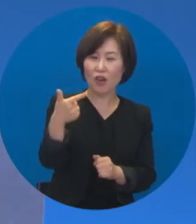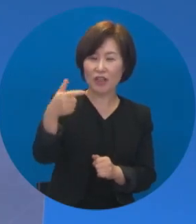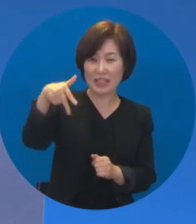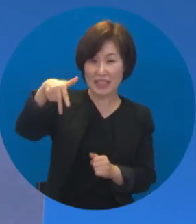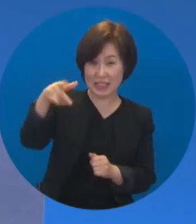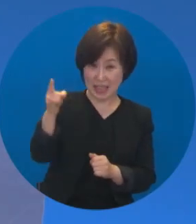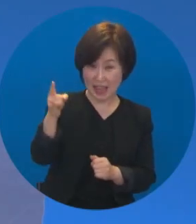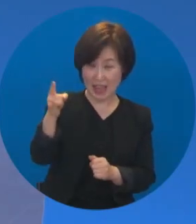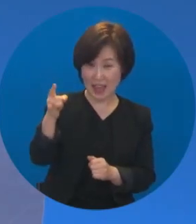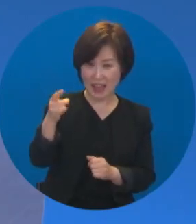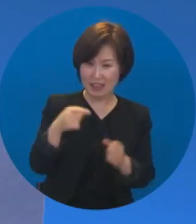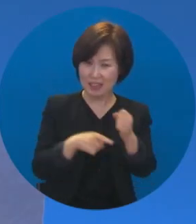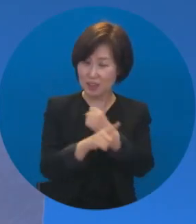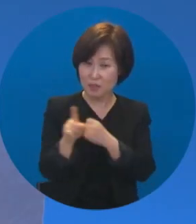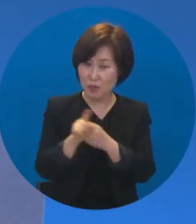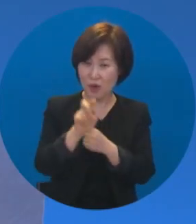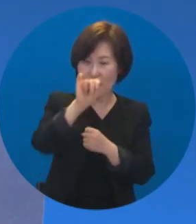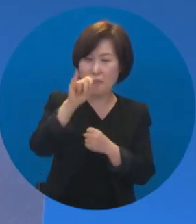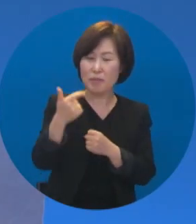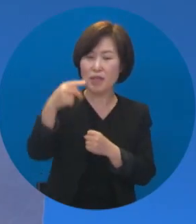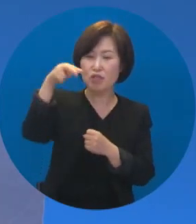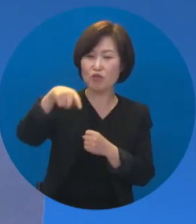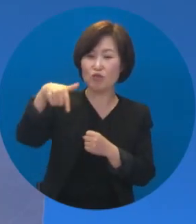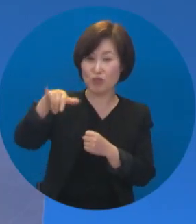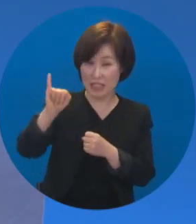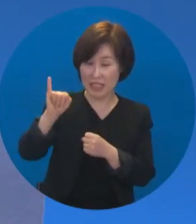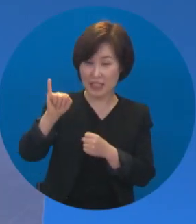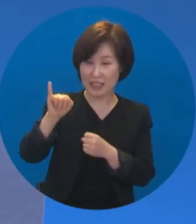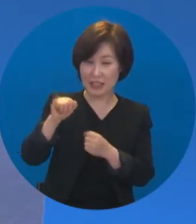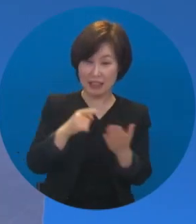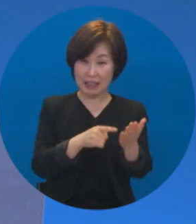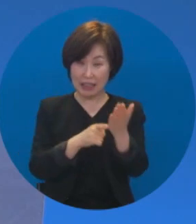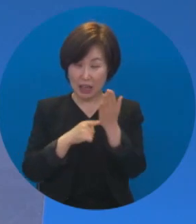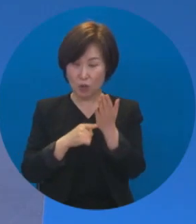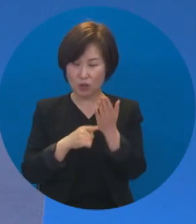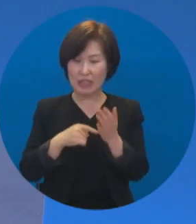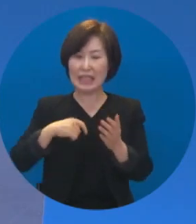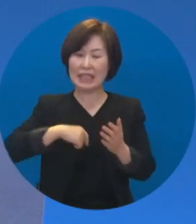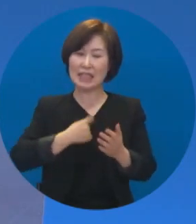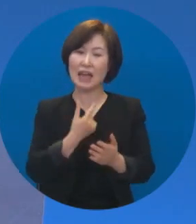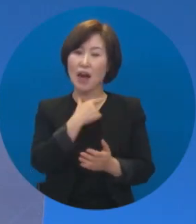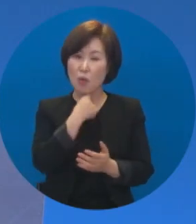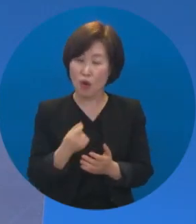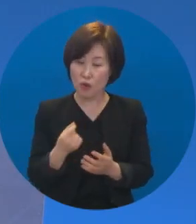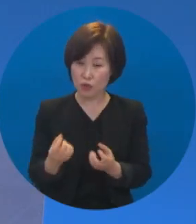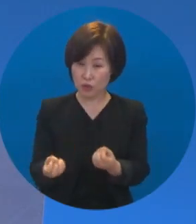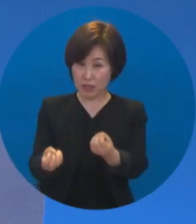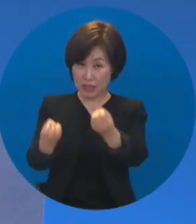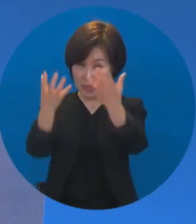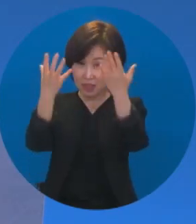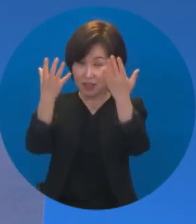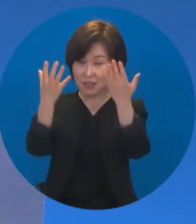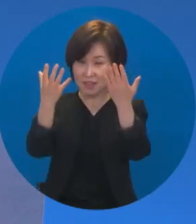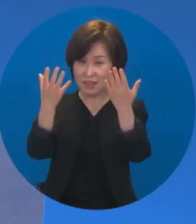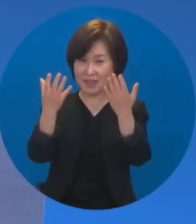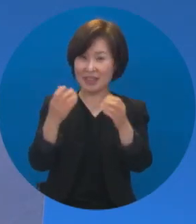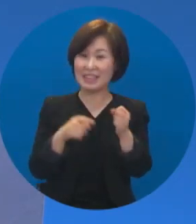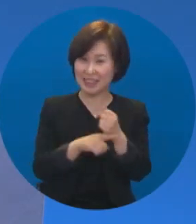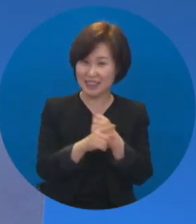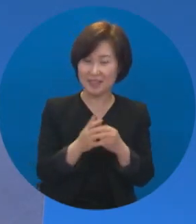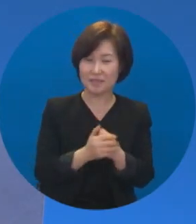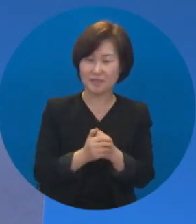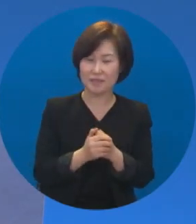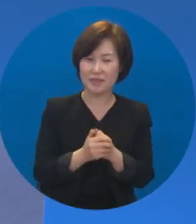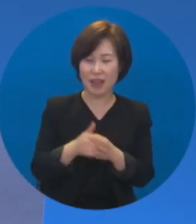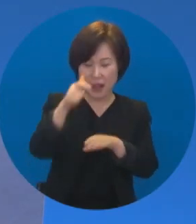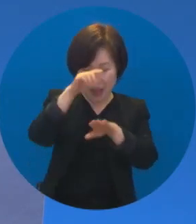낙헌제는 그 민수기나 시편에 나오는 자발적으로 드리는 제사라는 뜻의 소제의 이름 중에 하나예요. 제가